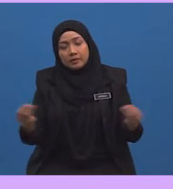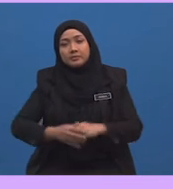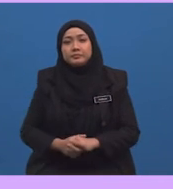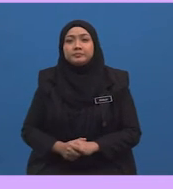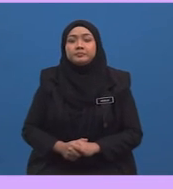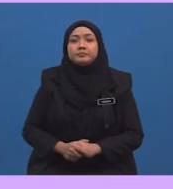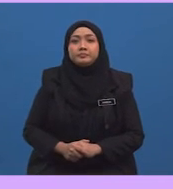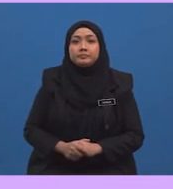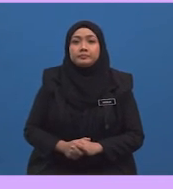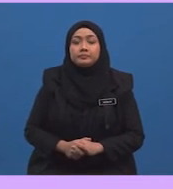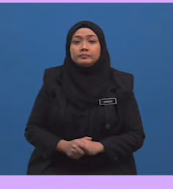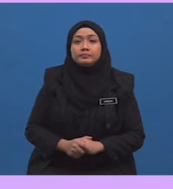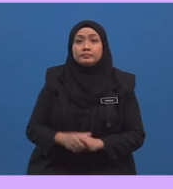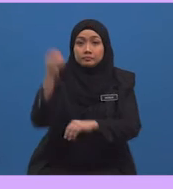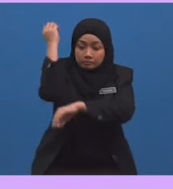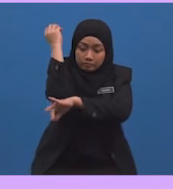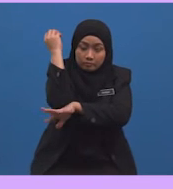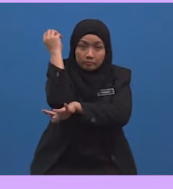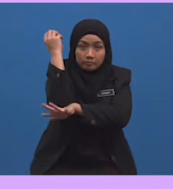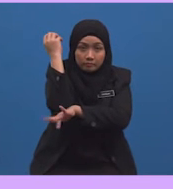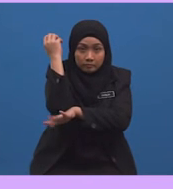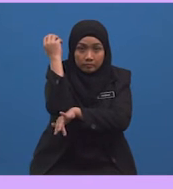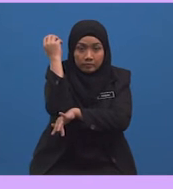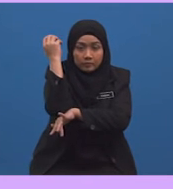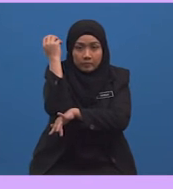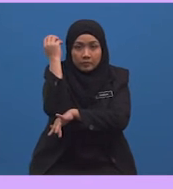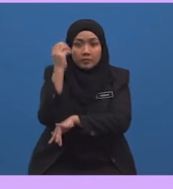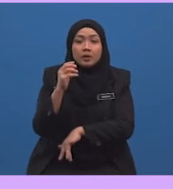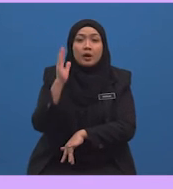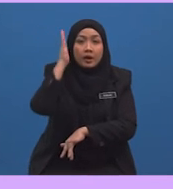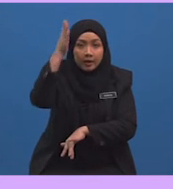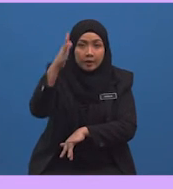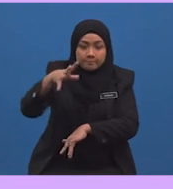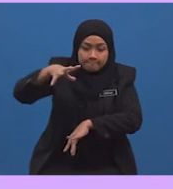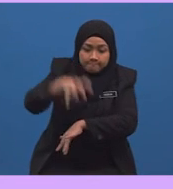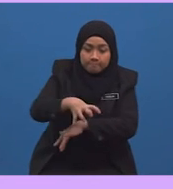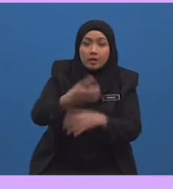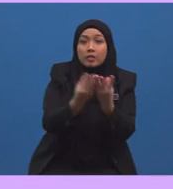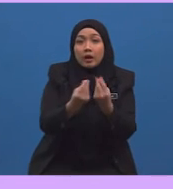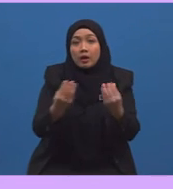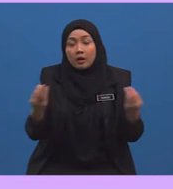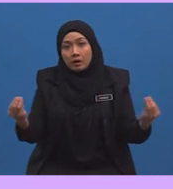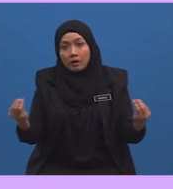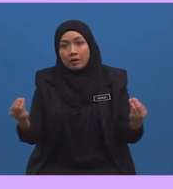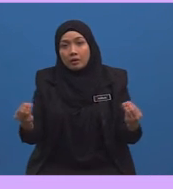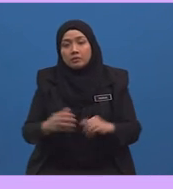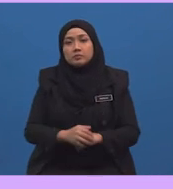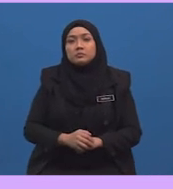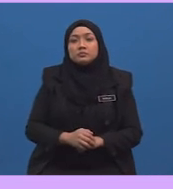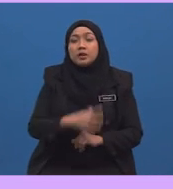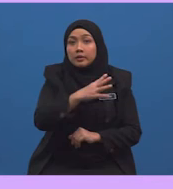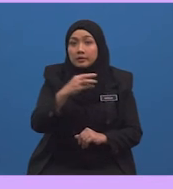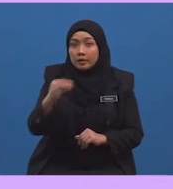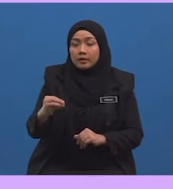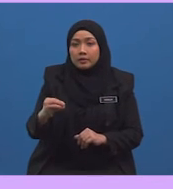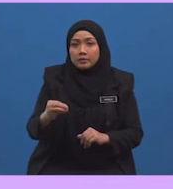Di sini akar tumbuhan akan mencengkam tanah dan menjadikan struktur tanah lebih kukuh. Hal ini menyebabkan aliran air